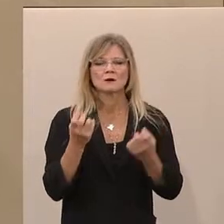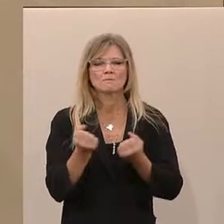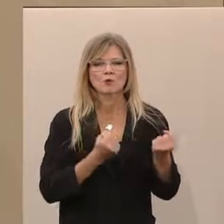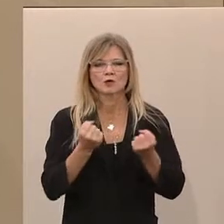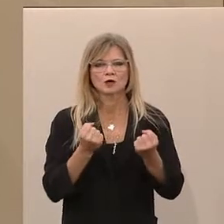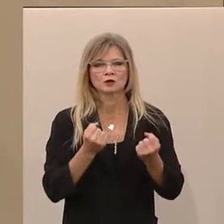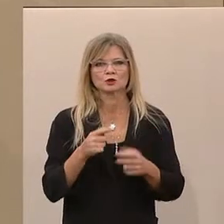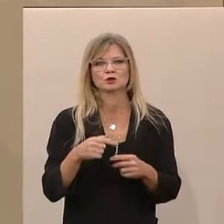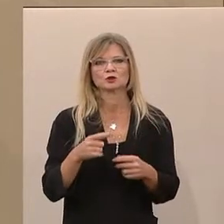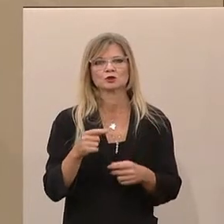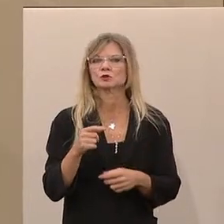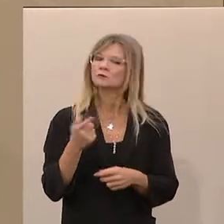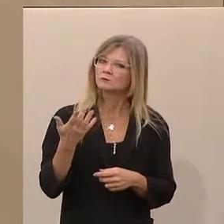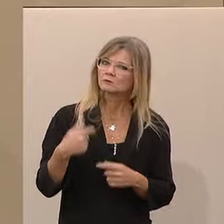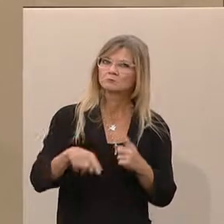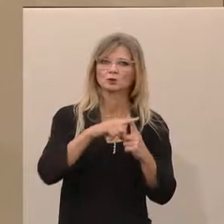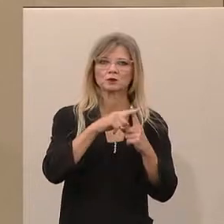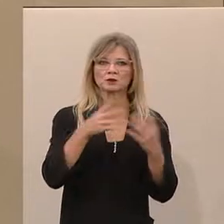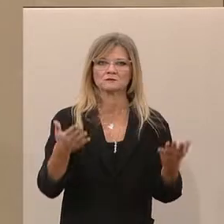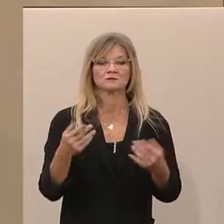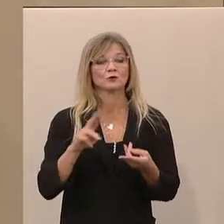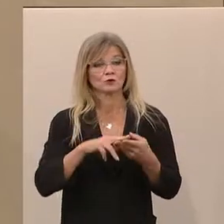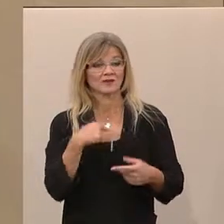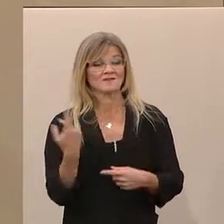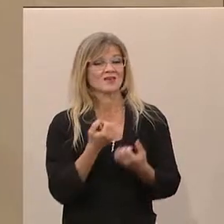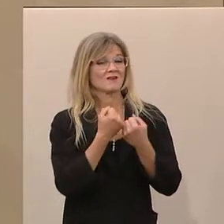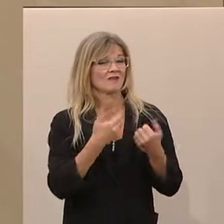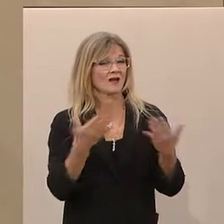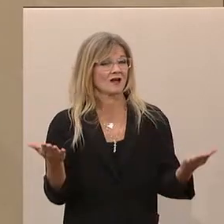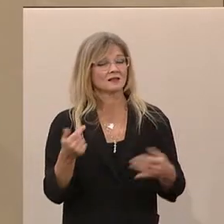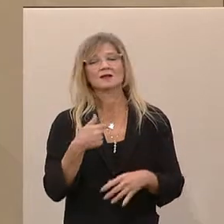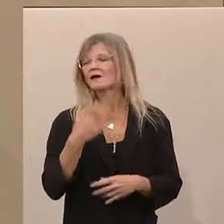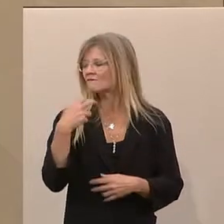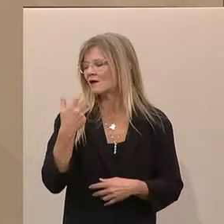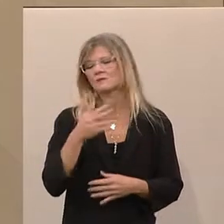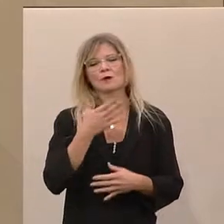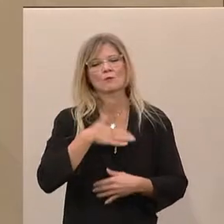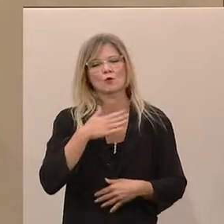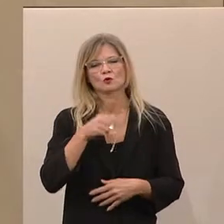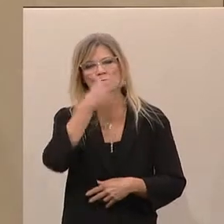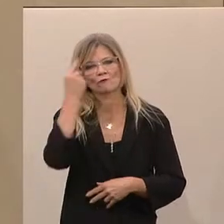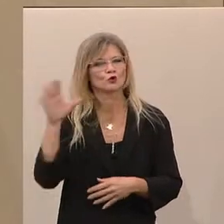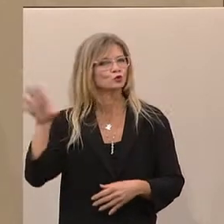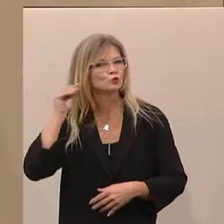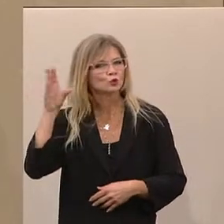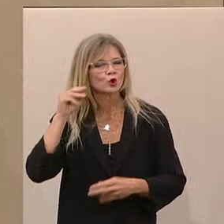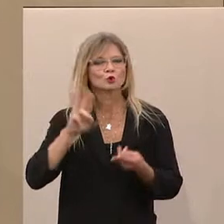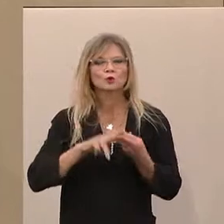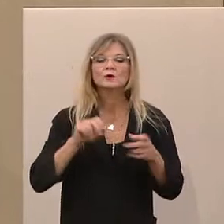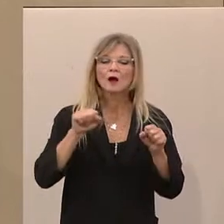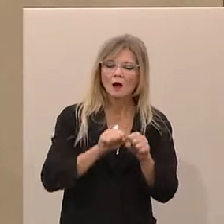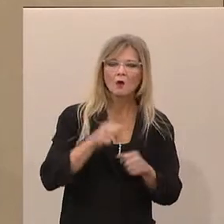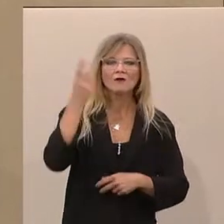weiterhin so leben, unserer Bevölkerung zuzuhören, aber auch alles zu versuchen,